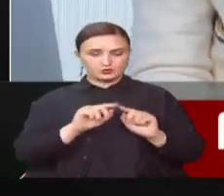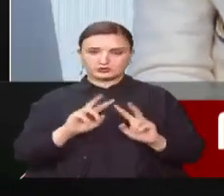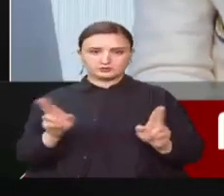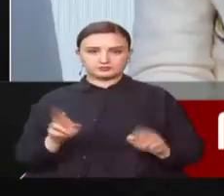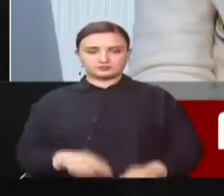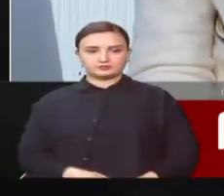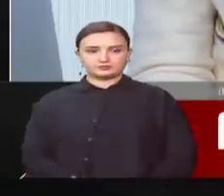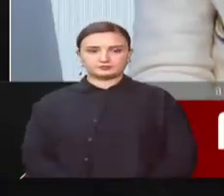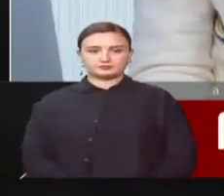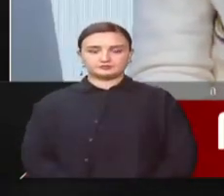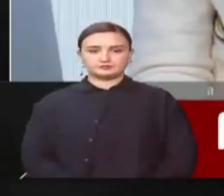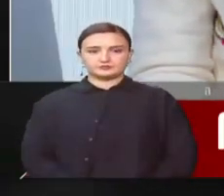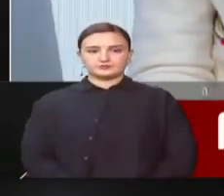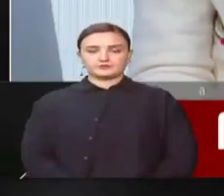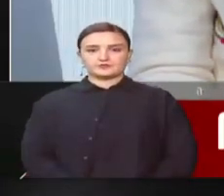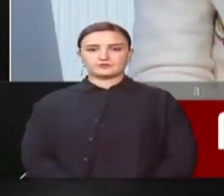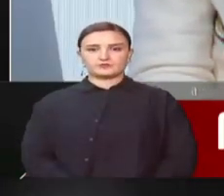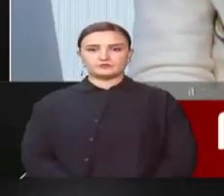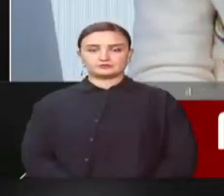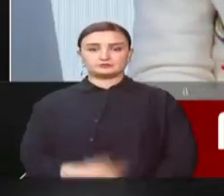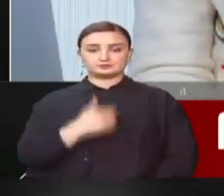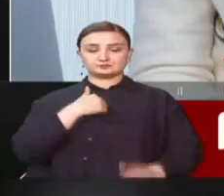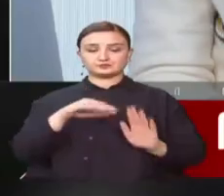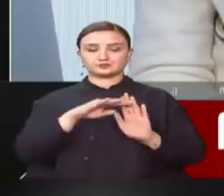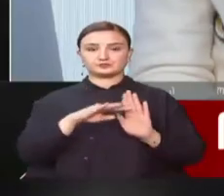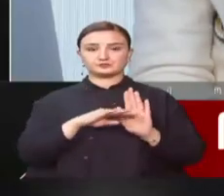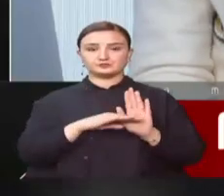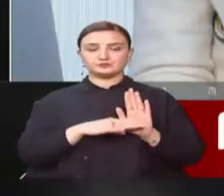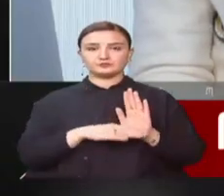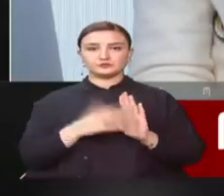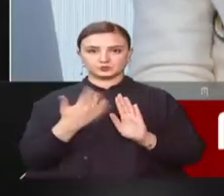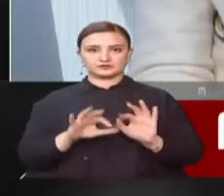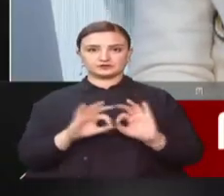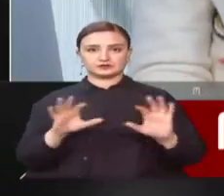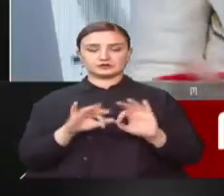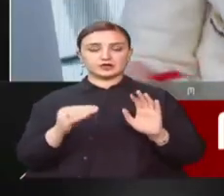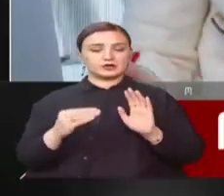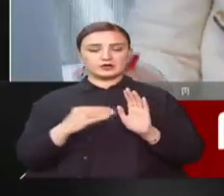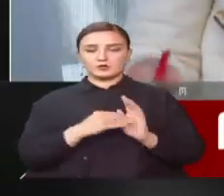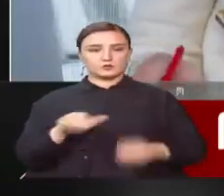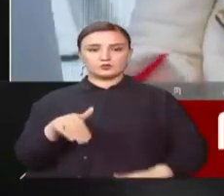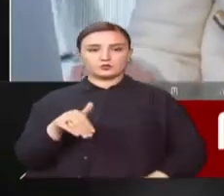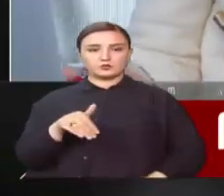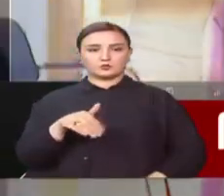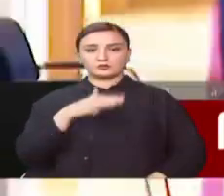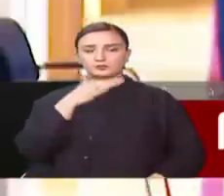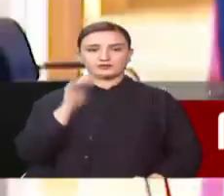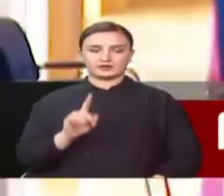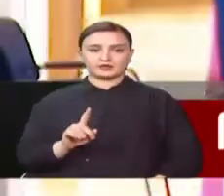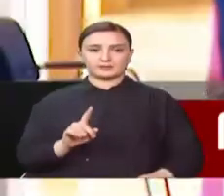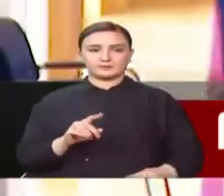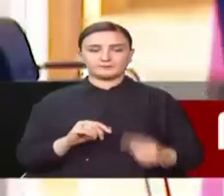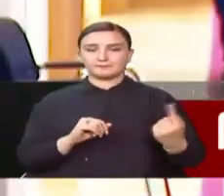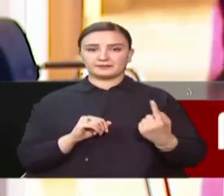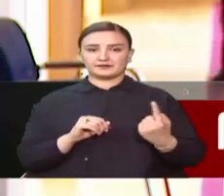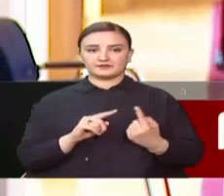მხრიდანაც? მე ჩამოვთვალე რამდენიმე, მაგრამ ეს ჩემ ჩამონათვალში არ მოხვდა ბევრი რამ, ხო?